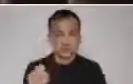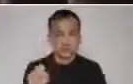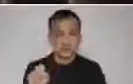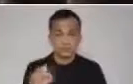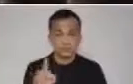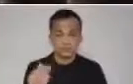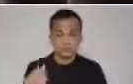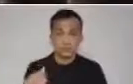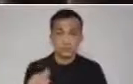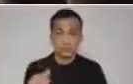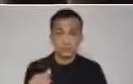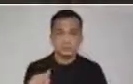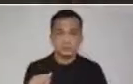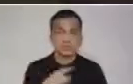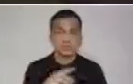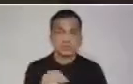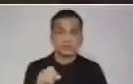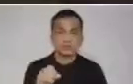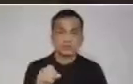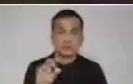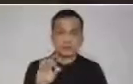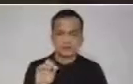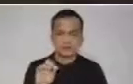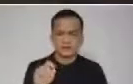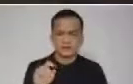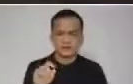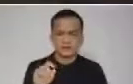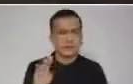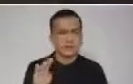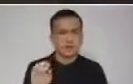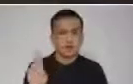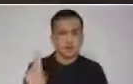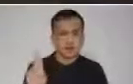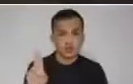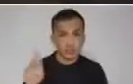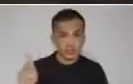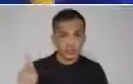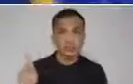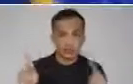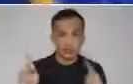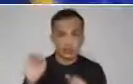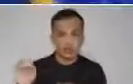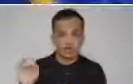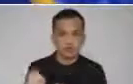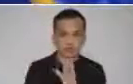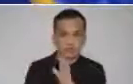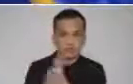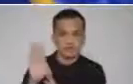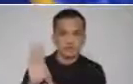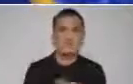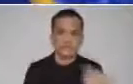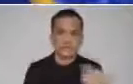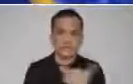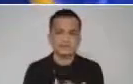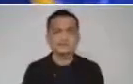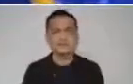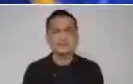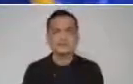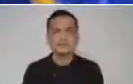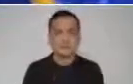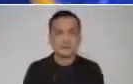sa mga commercial hog raisers. Samantala, inaantabayan na naanya nila ang magiging desisyon ni Pangulong Rodrigo Duterte